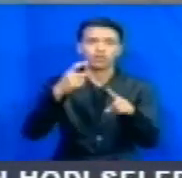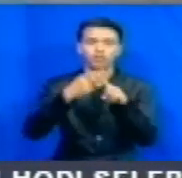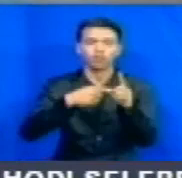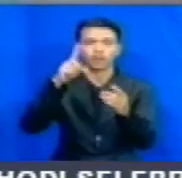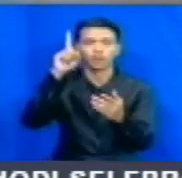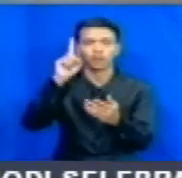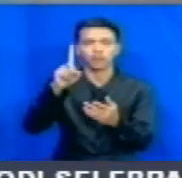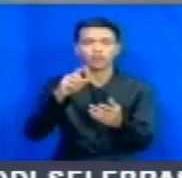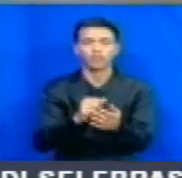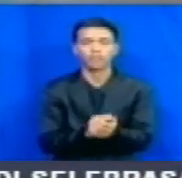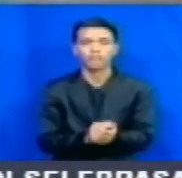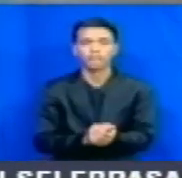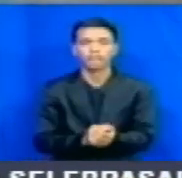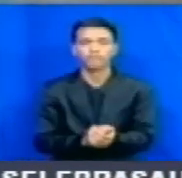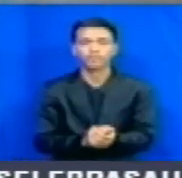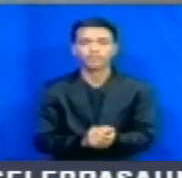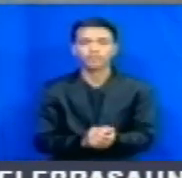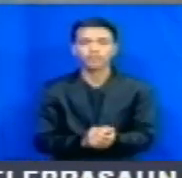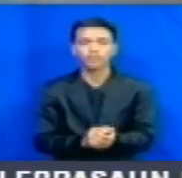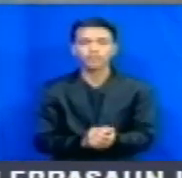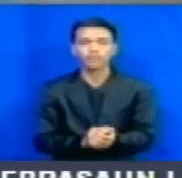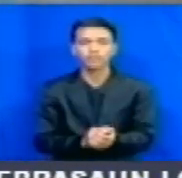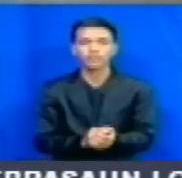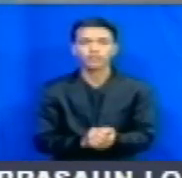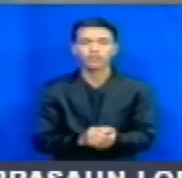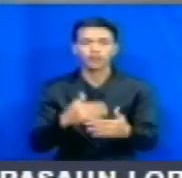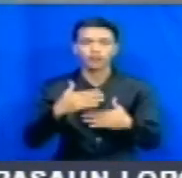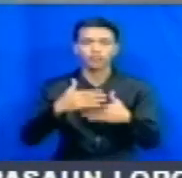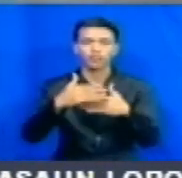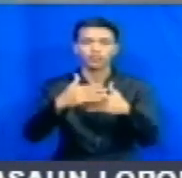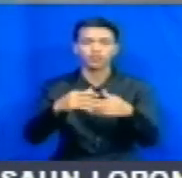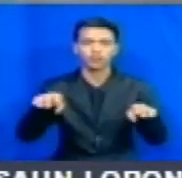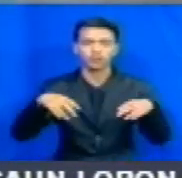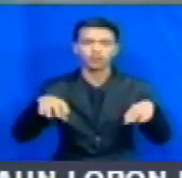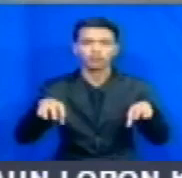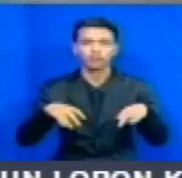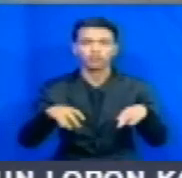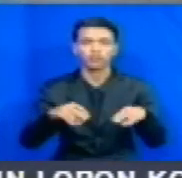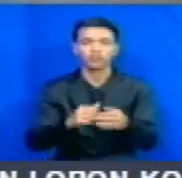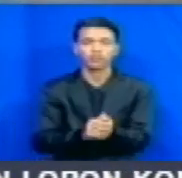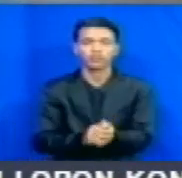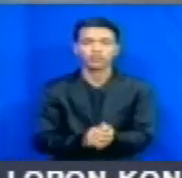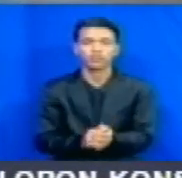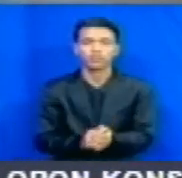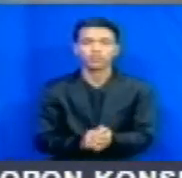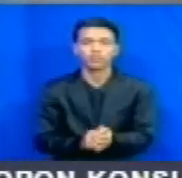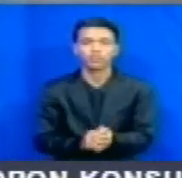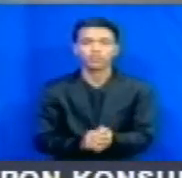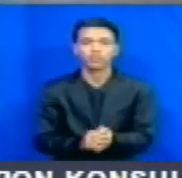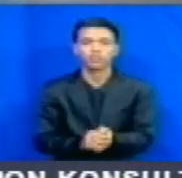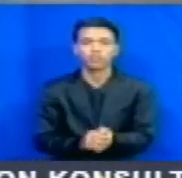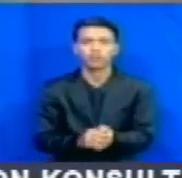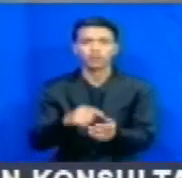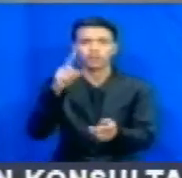sudah satu bulan berlangsung, Pak. Iya, untuk progres pekerjaannya sendiri itu sudah sampai